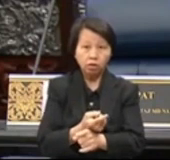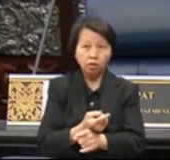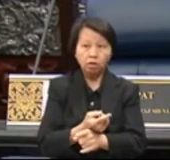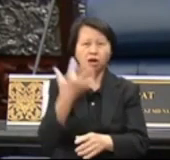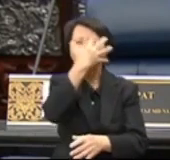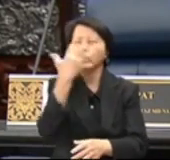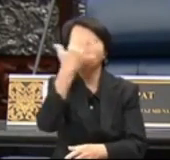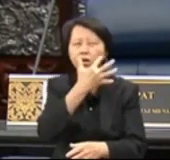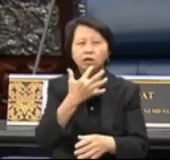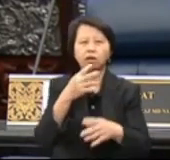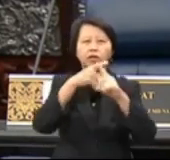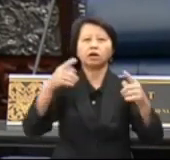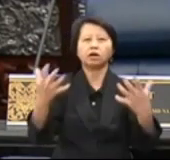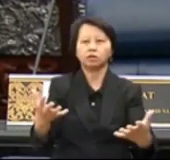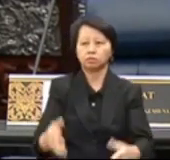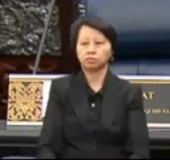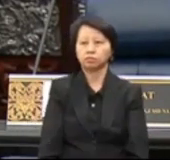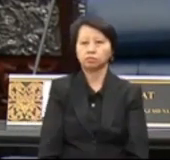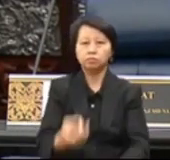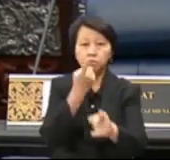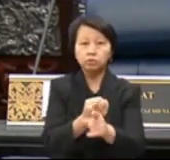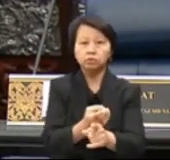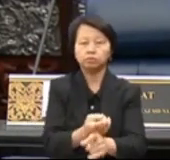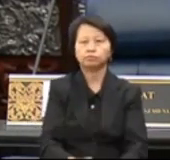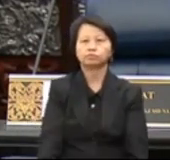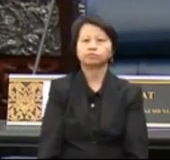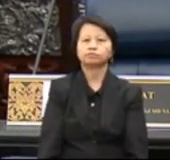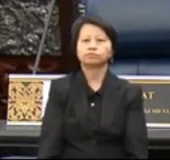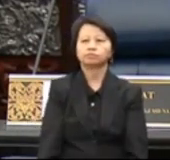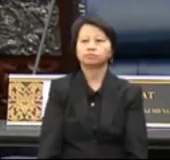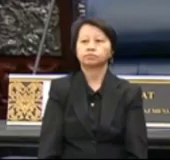hewan apa benda yang betul semua